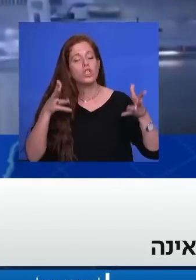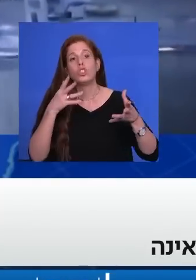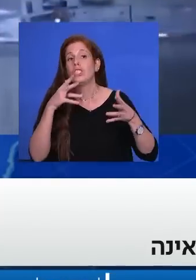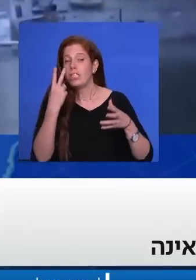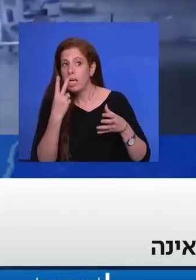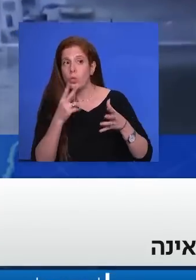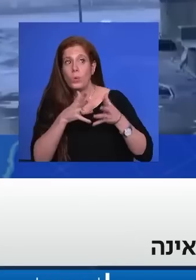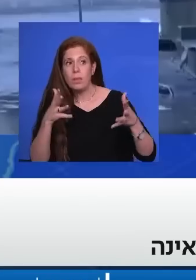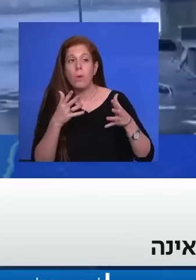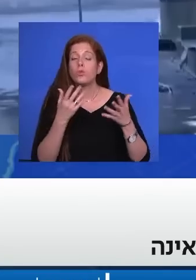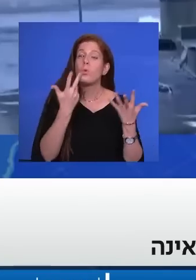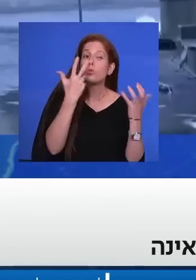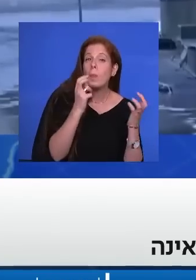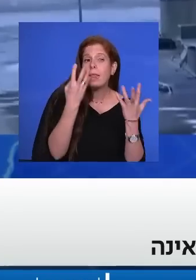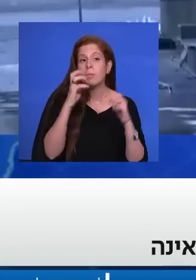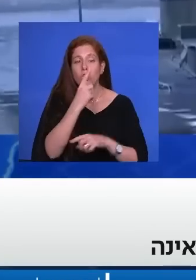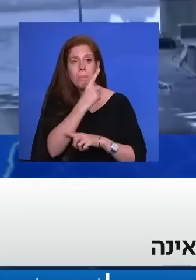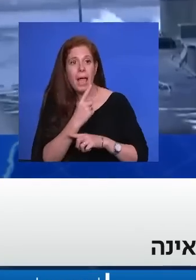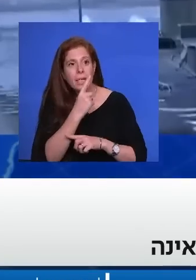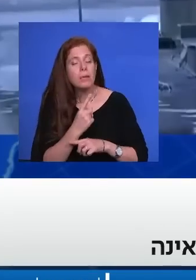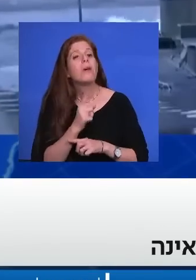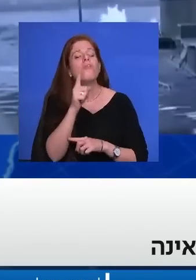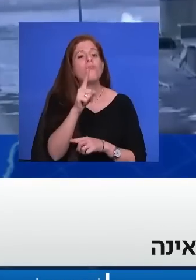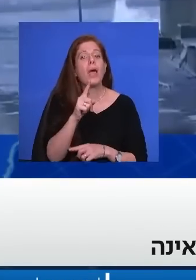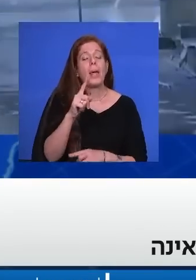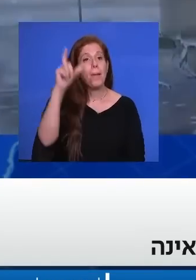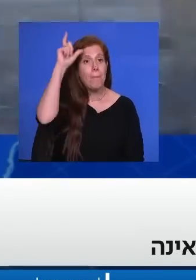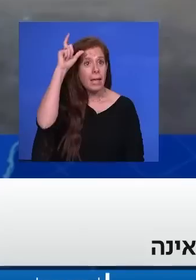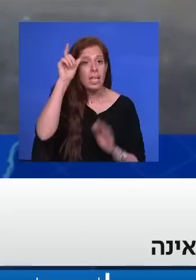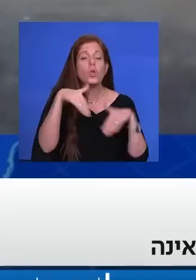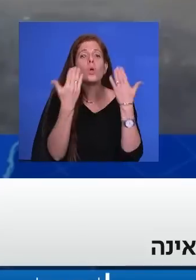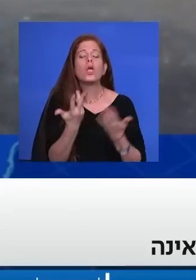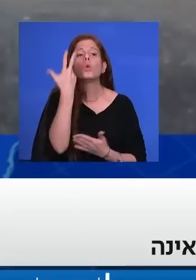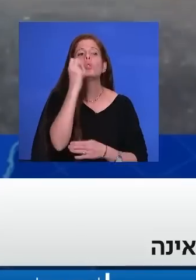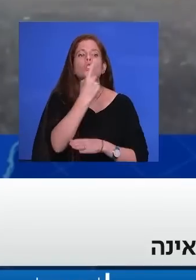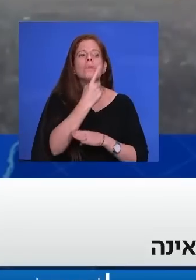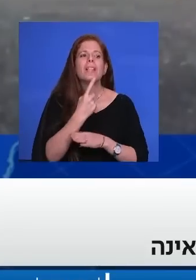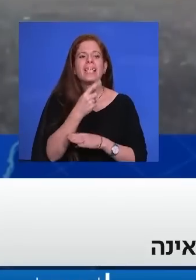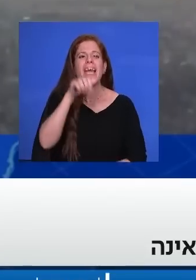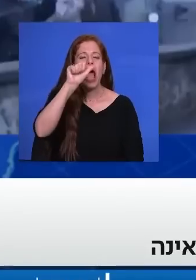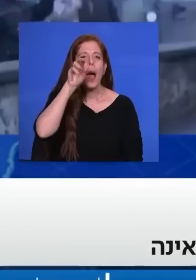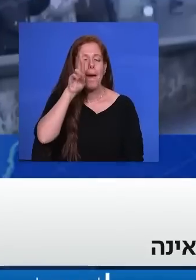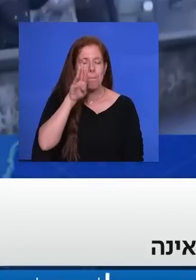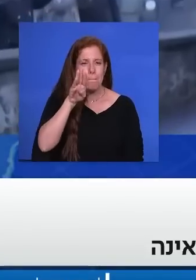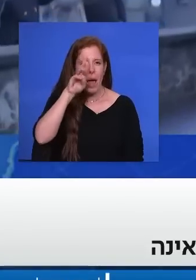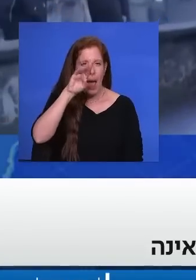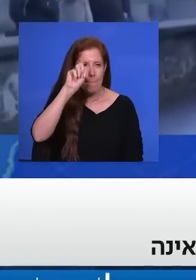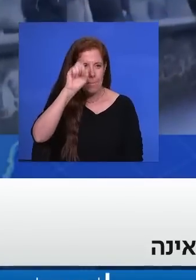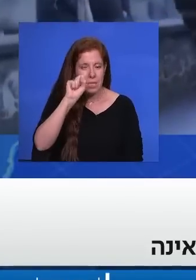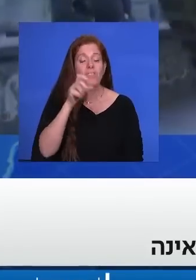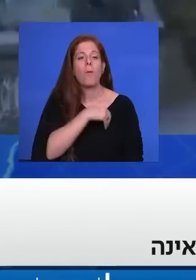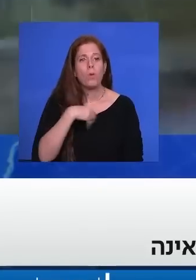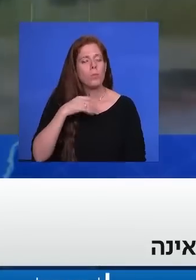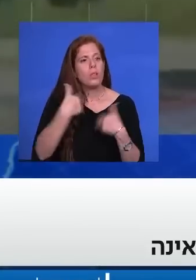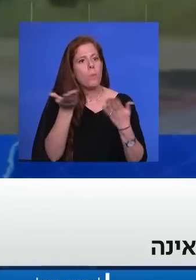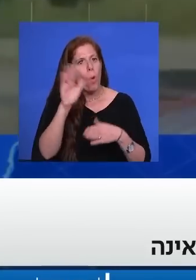טנקים במרוצת הזמן. וביידן נותן לו 30 טנקי אברמס, והפולנים נותנים עוד 14 טנקי לאופרד,